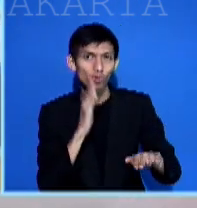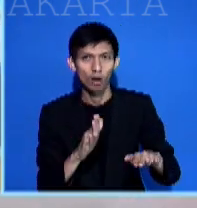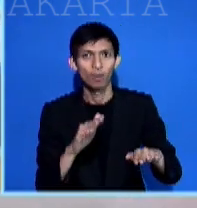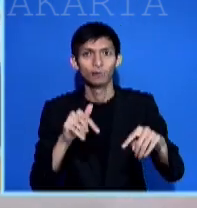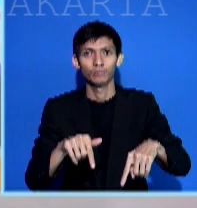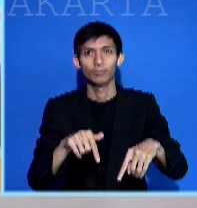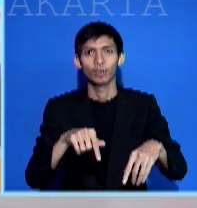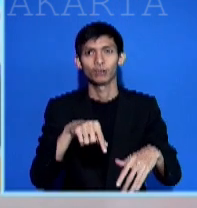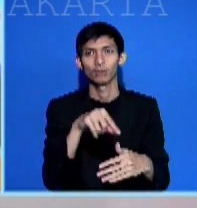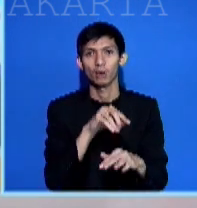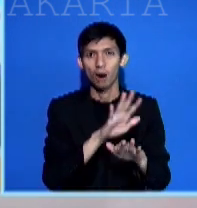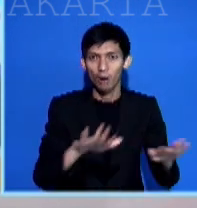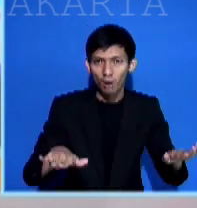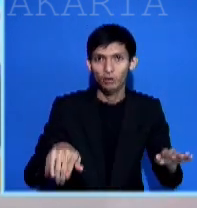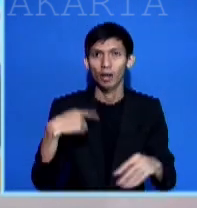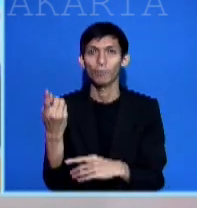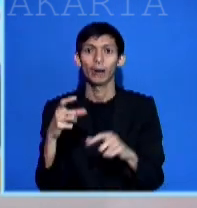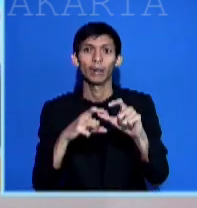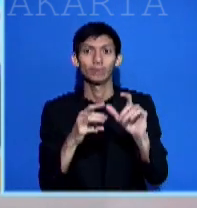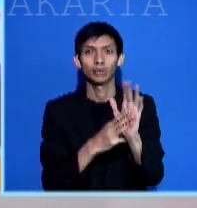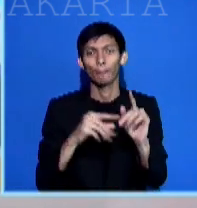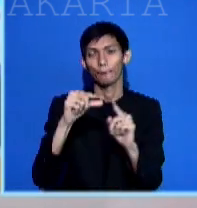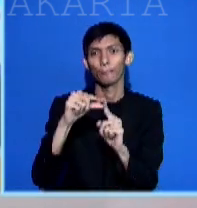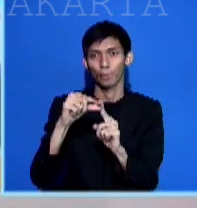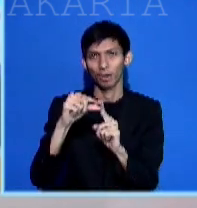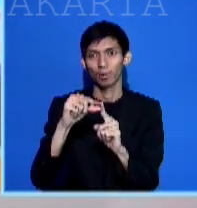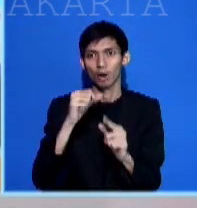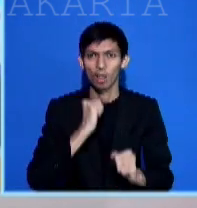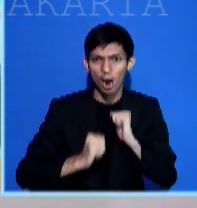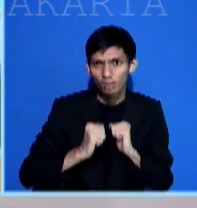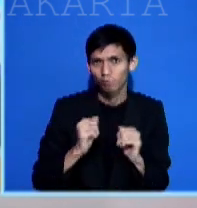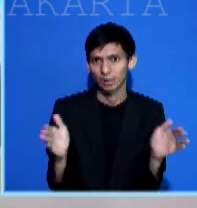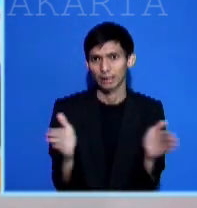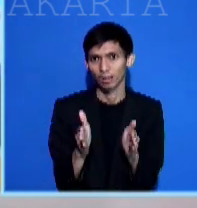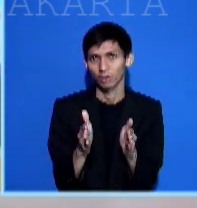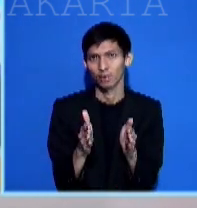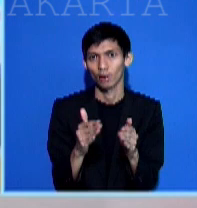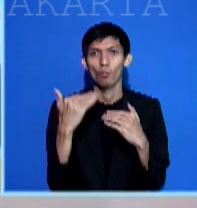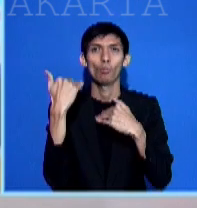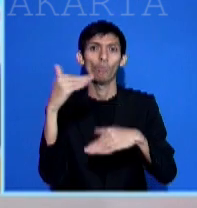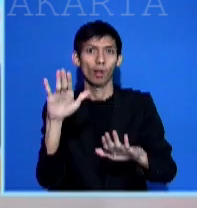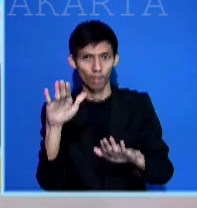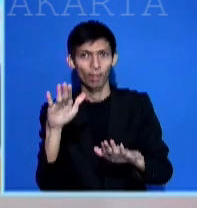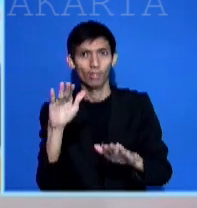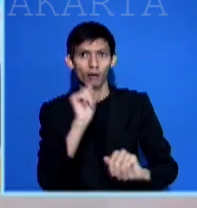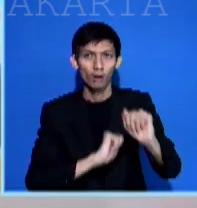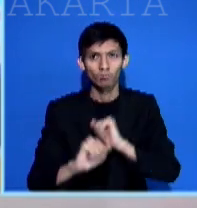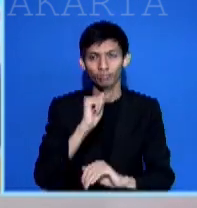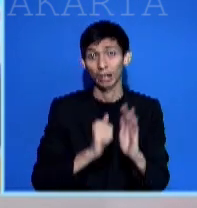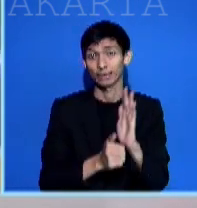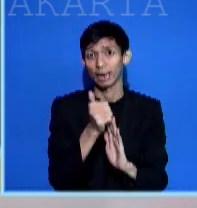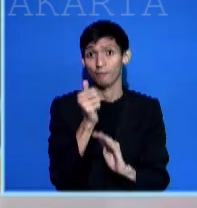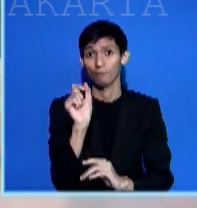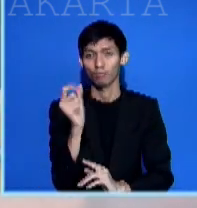Sekolah Menengah Pertama lomba lari jarak pendek yang diselenggarakan di mall atau pusat perbelanjaan ini menjadi Event pertama kalinya diselenggarakan di